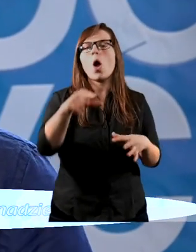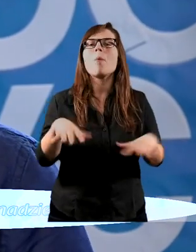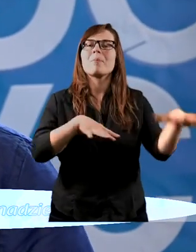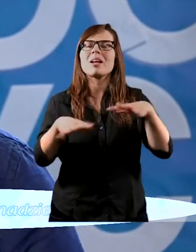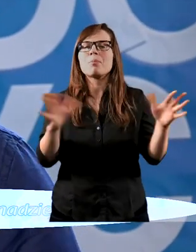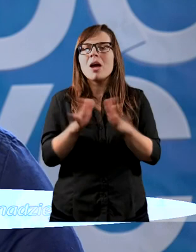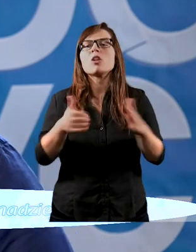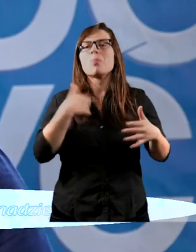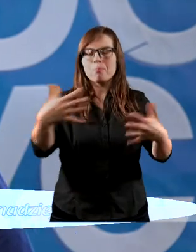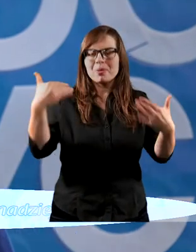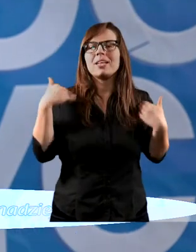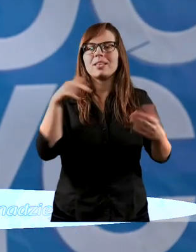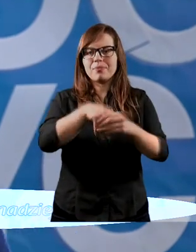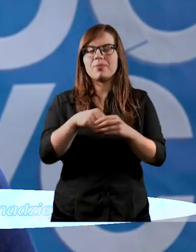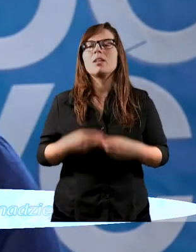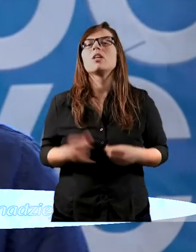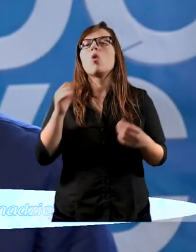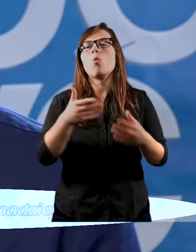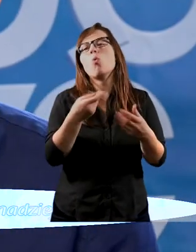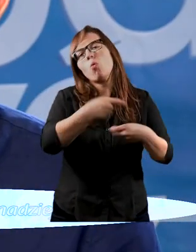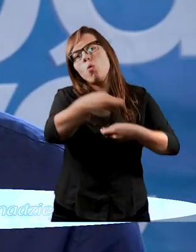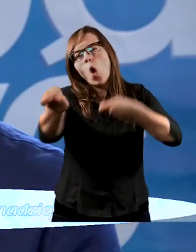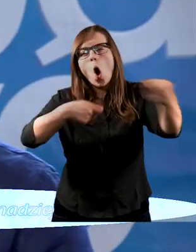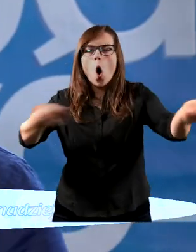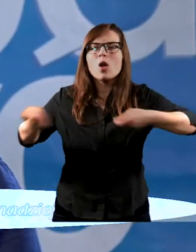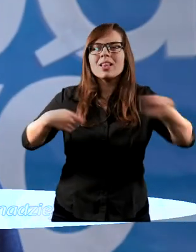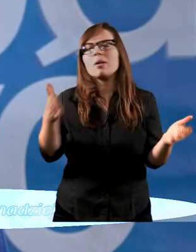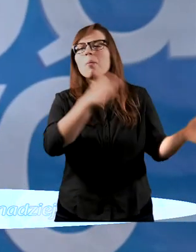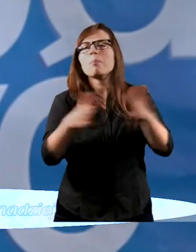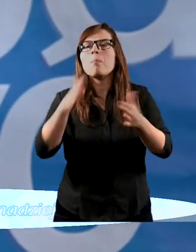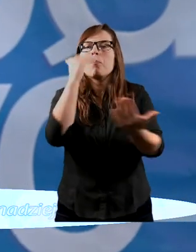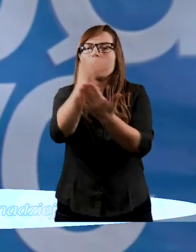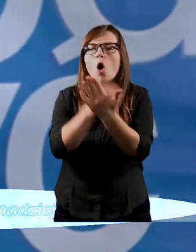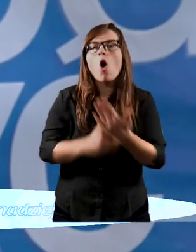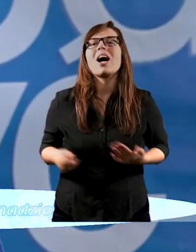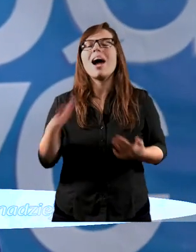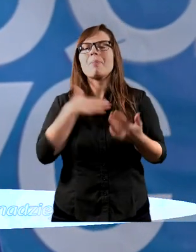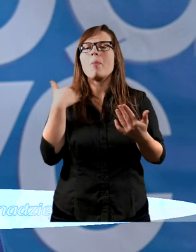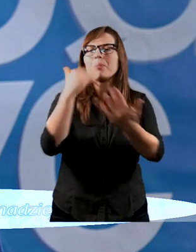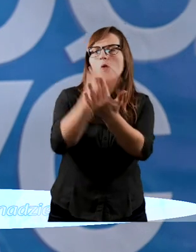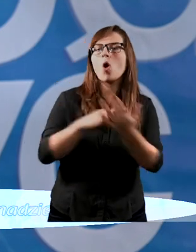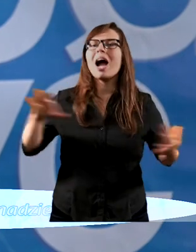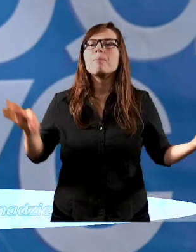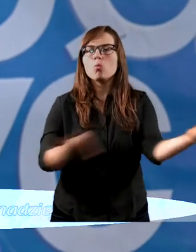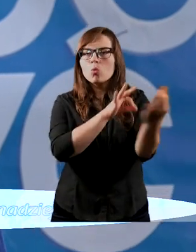małej miejscowości, w której byliśmy. Ulotki, przygotowaliśmy program, miał być program